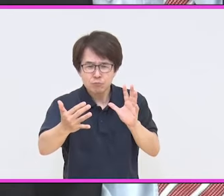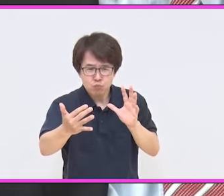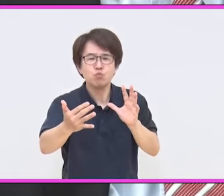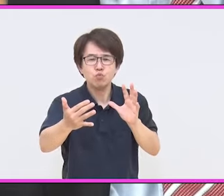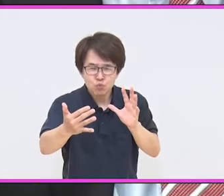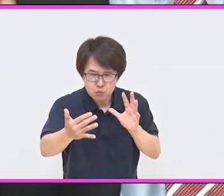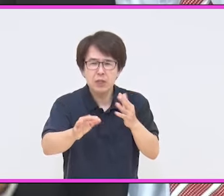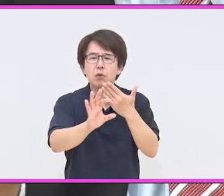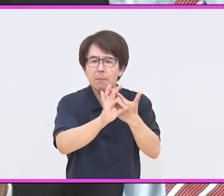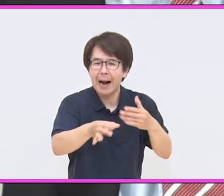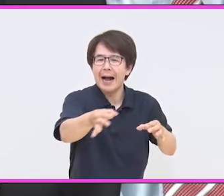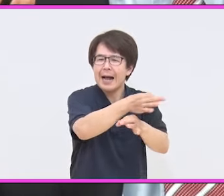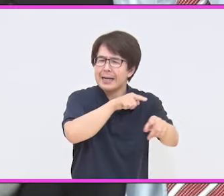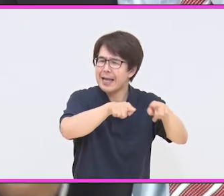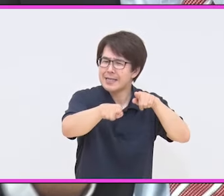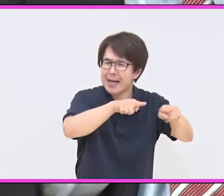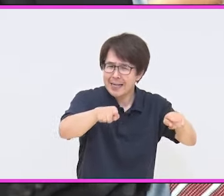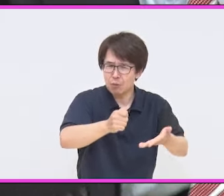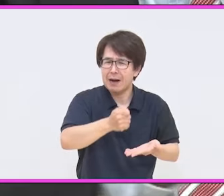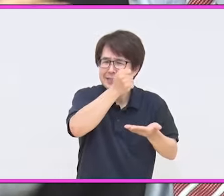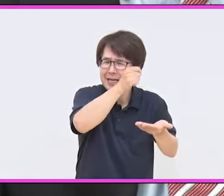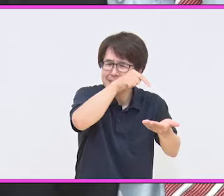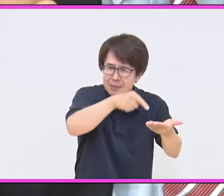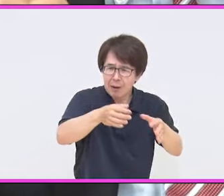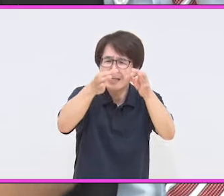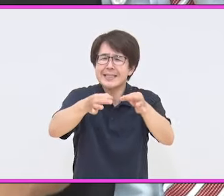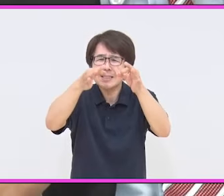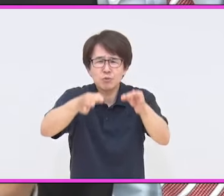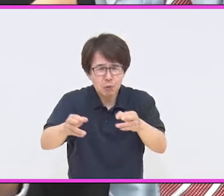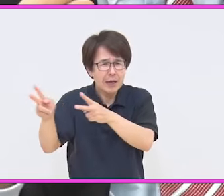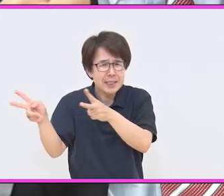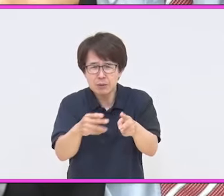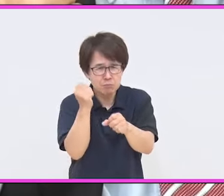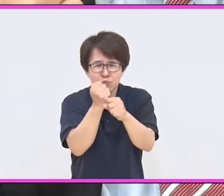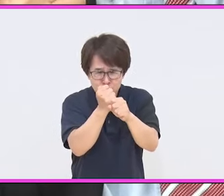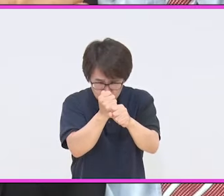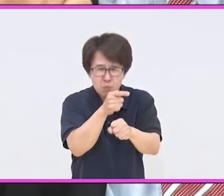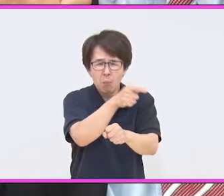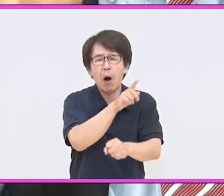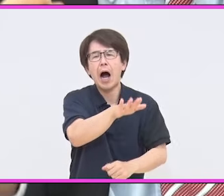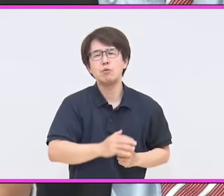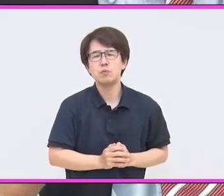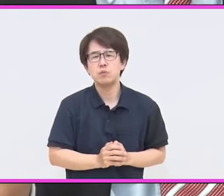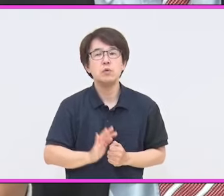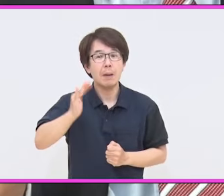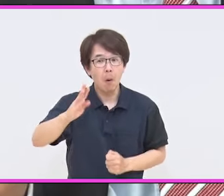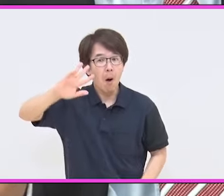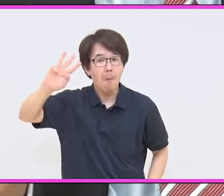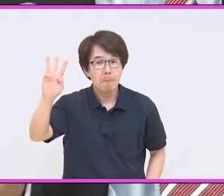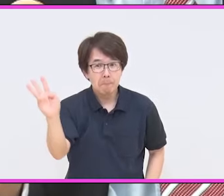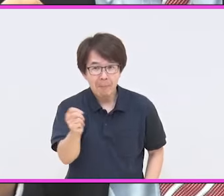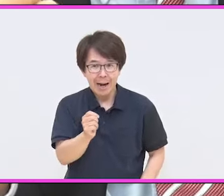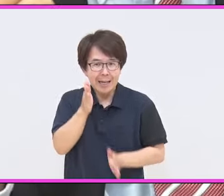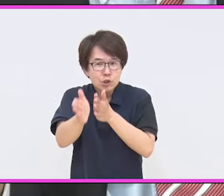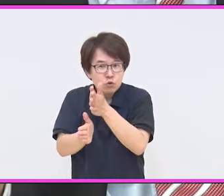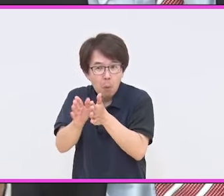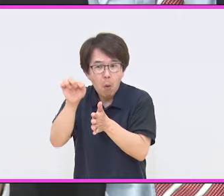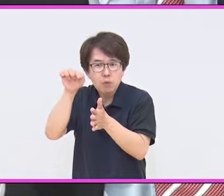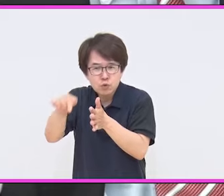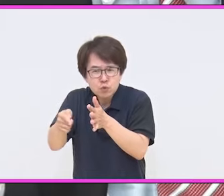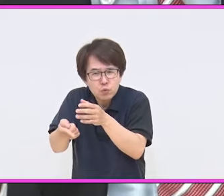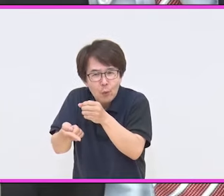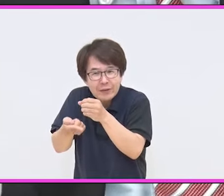経済変えていったら財政だとか金融だとか制度を作ったりするんですけど、そのパラスポーツの切